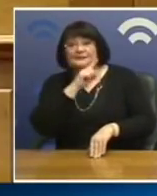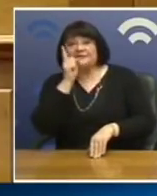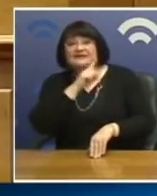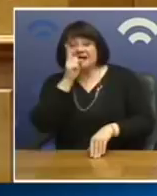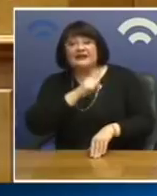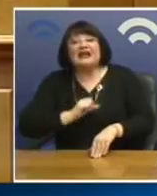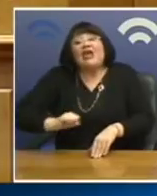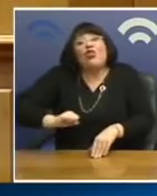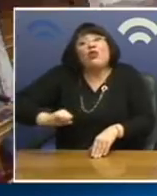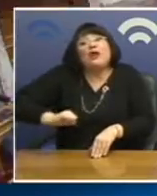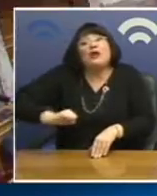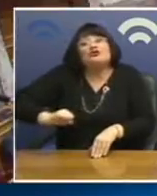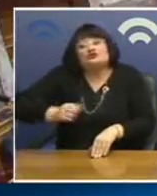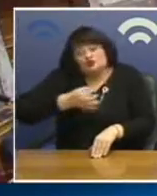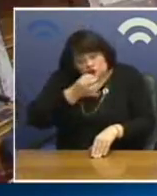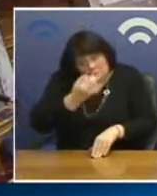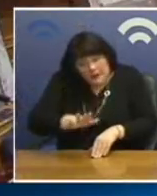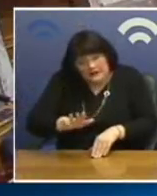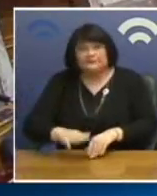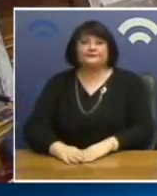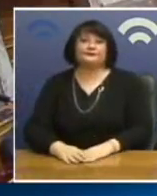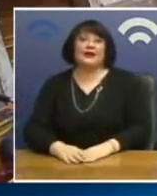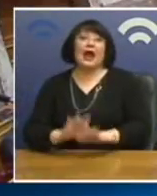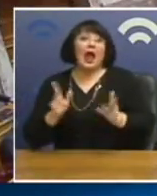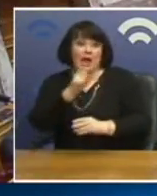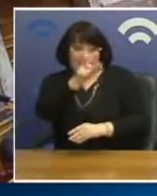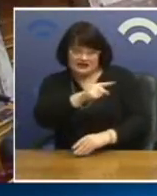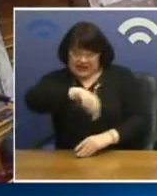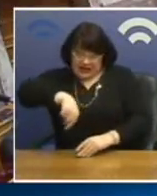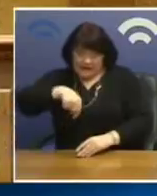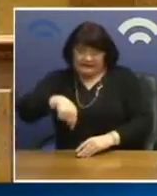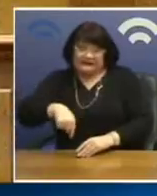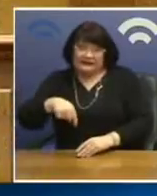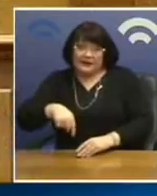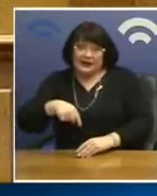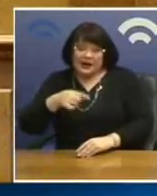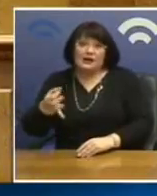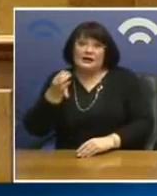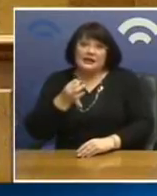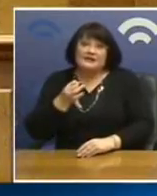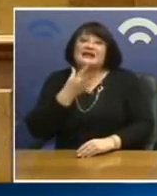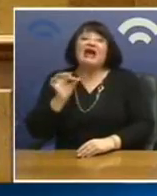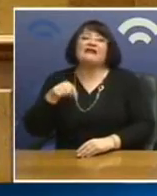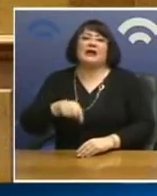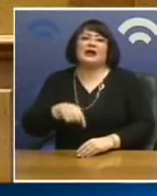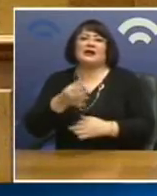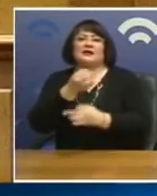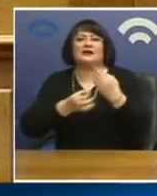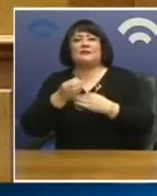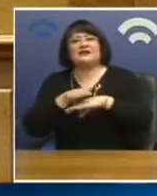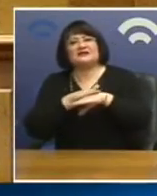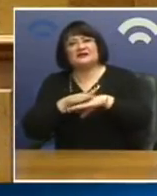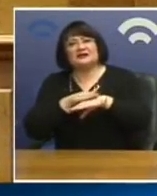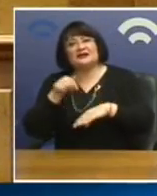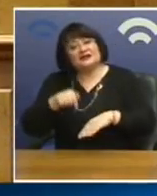δηλώσεις. Εκτός και αν σήμερα επανορθώσετε, διότι έχετε ακόμα μία ευκαιρία. Σας στεναχωρήσω πολύ